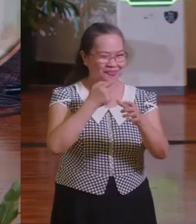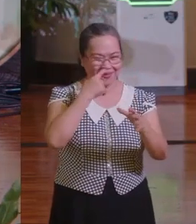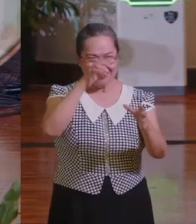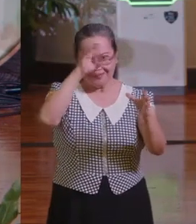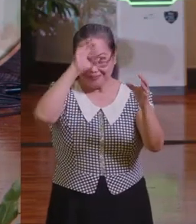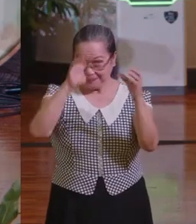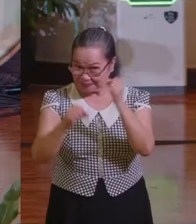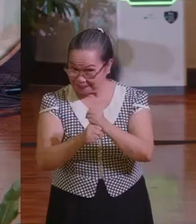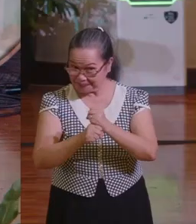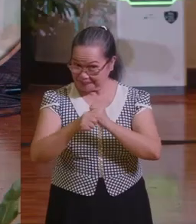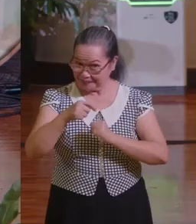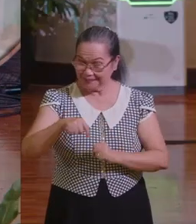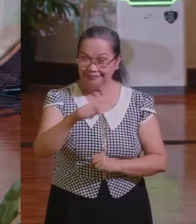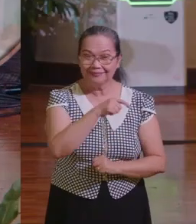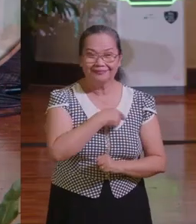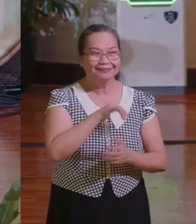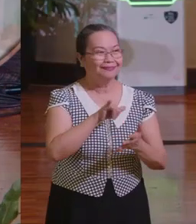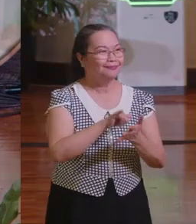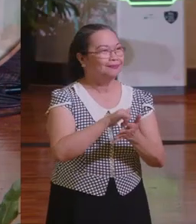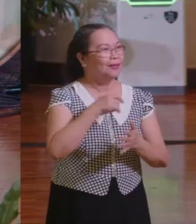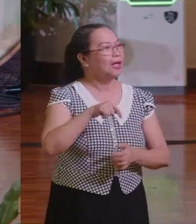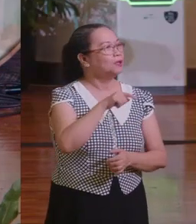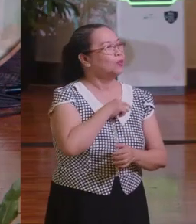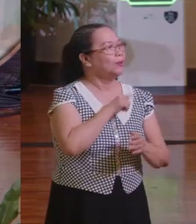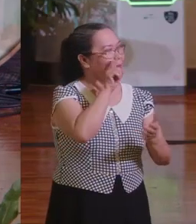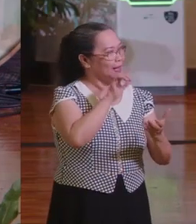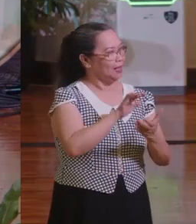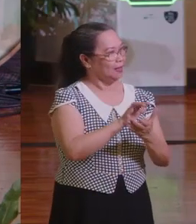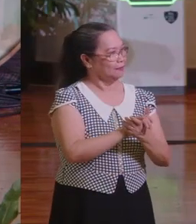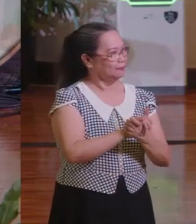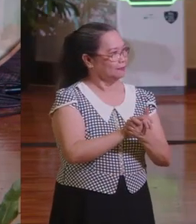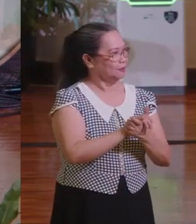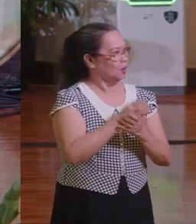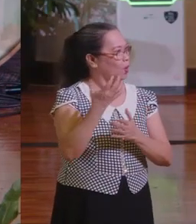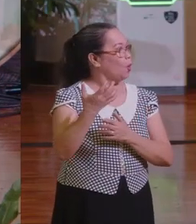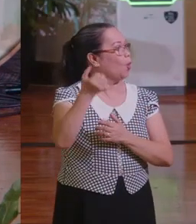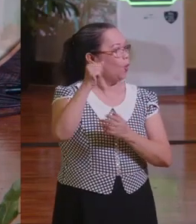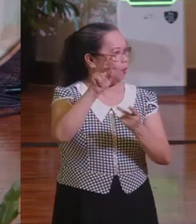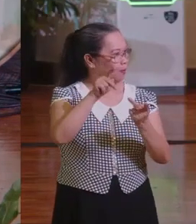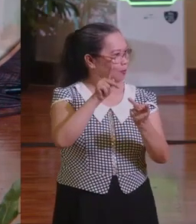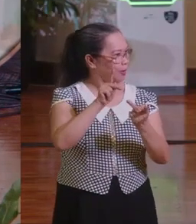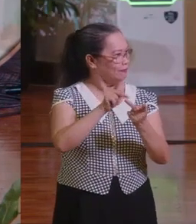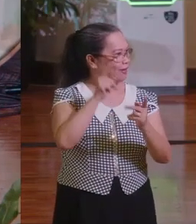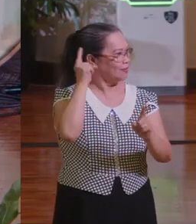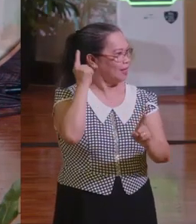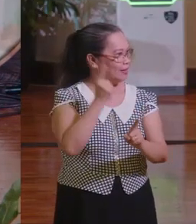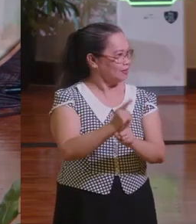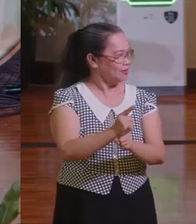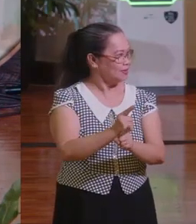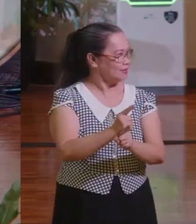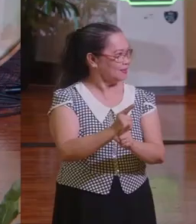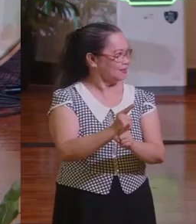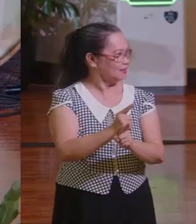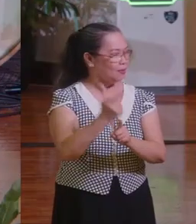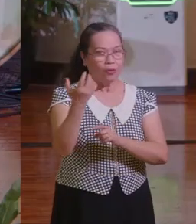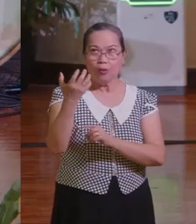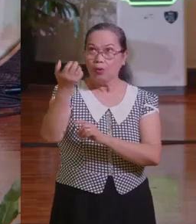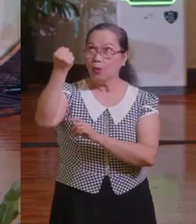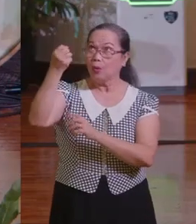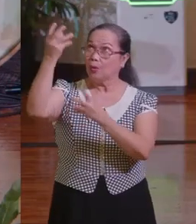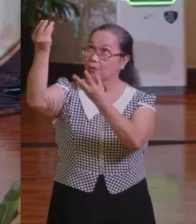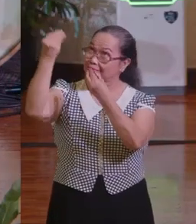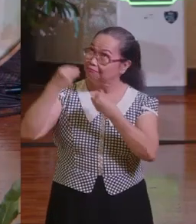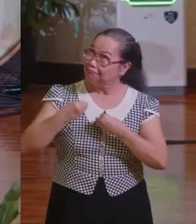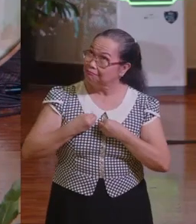pinananampalatayanan natin. That is what we believe. Yung kanyang perfect righteousness na kanyang inimpute